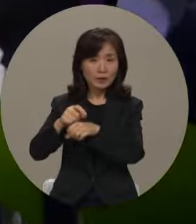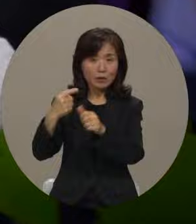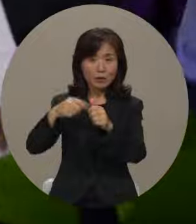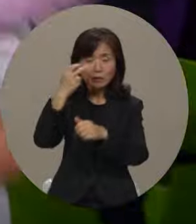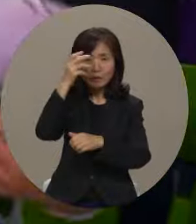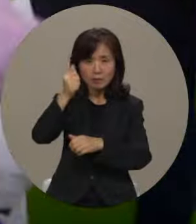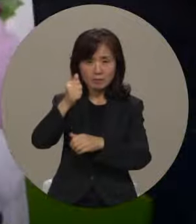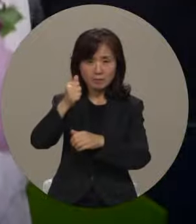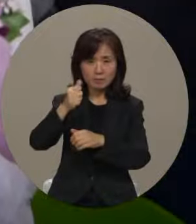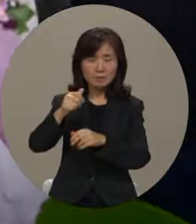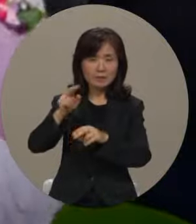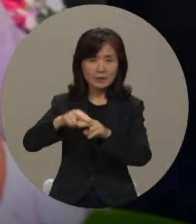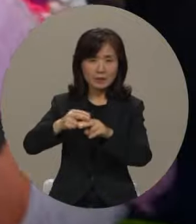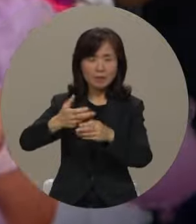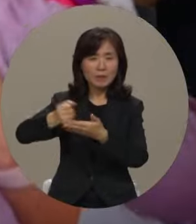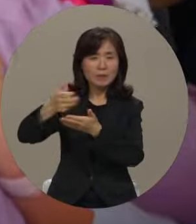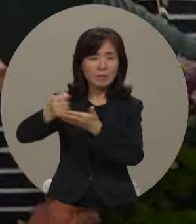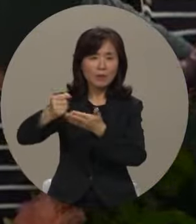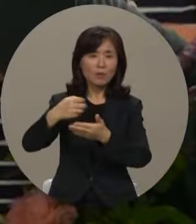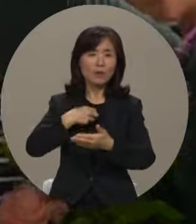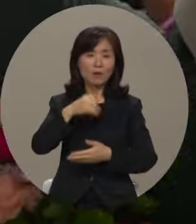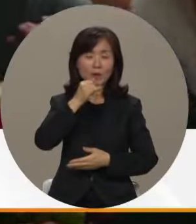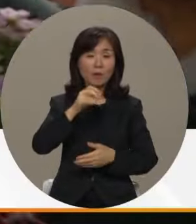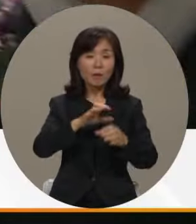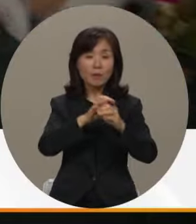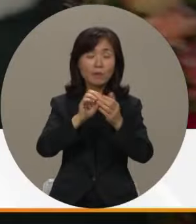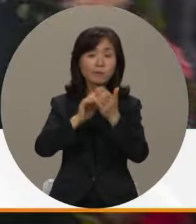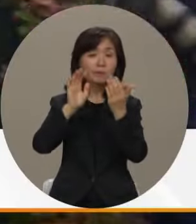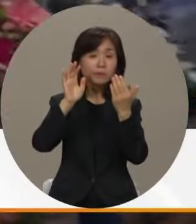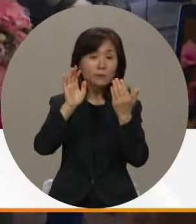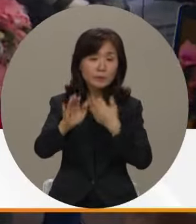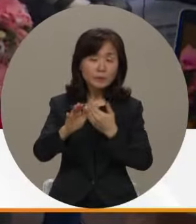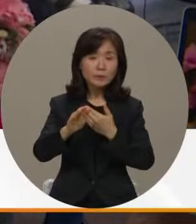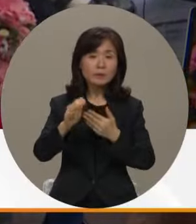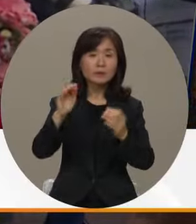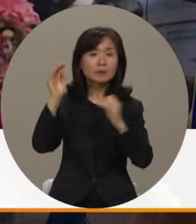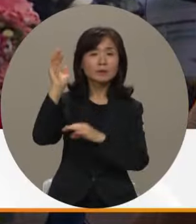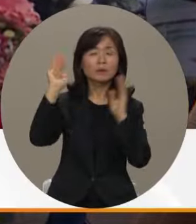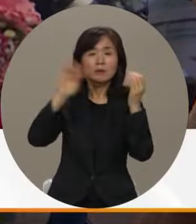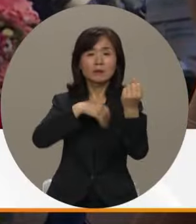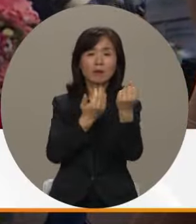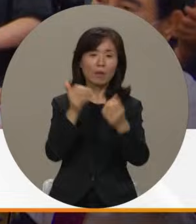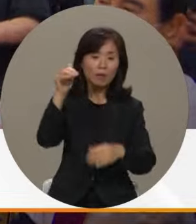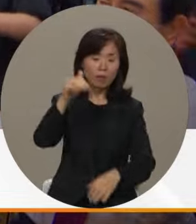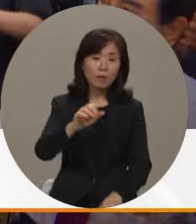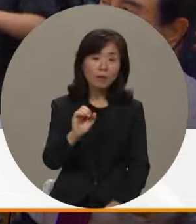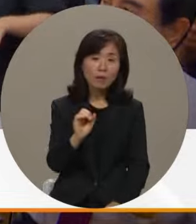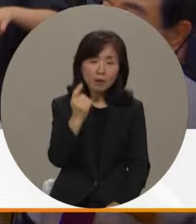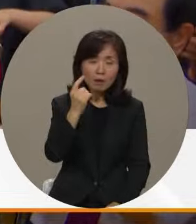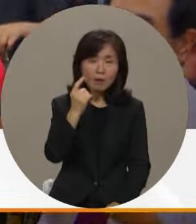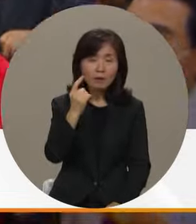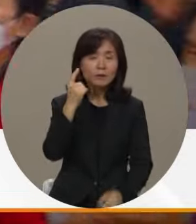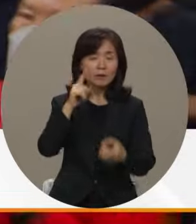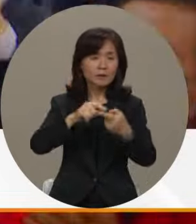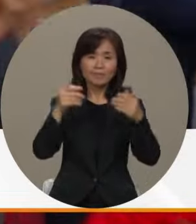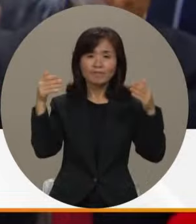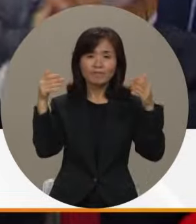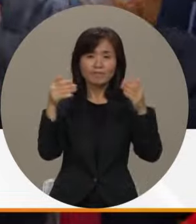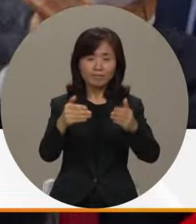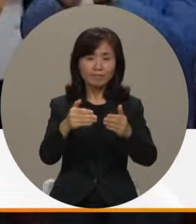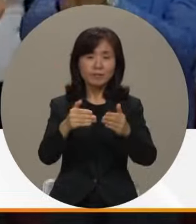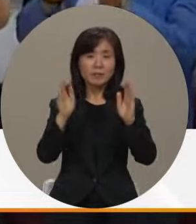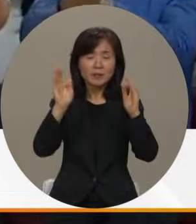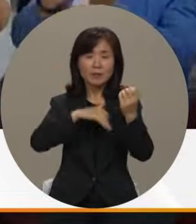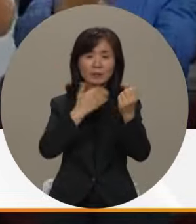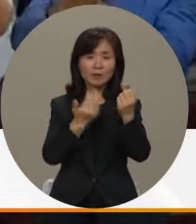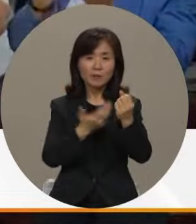위기를 맞았습니다. 무엇보다 코로나 사태 이후 기초학력 저하 문제가 교육계의 최대 화두로 떠오르면서 학력